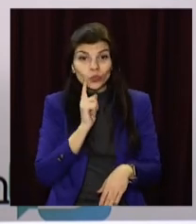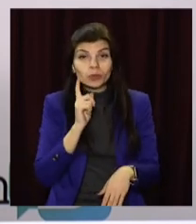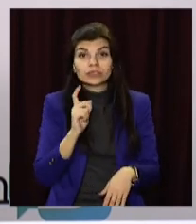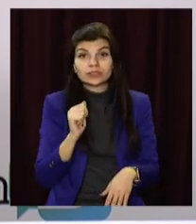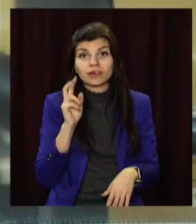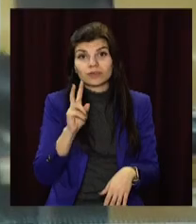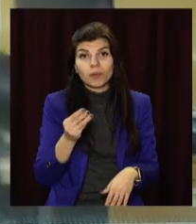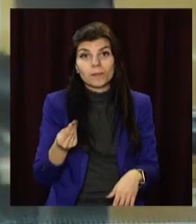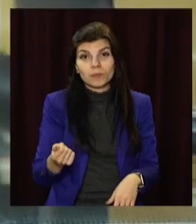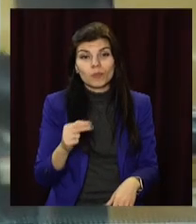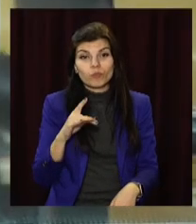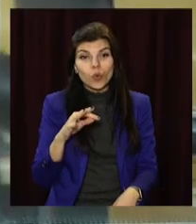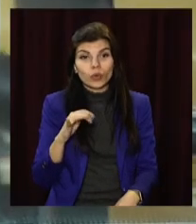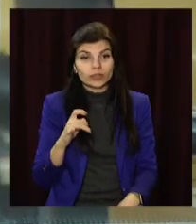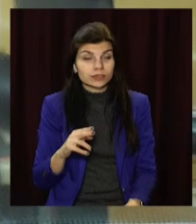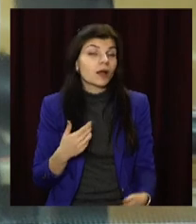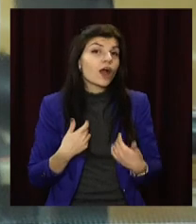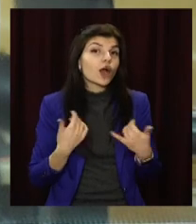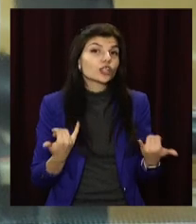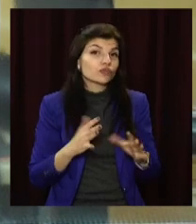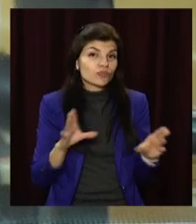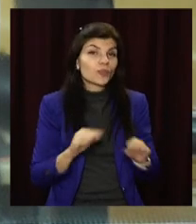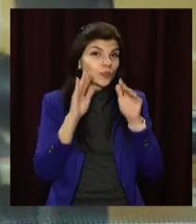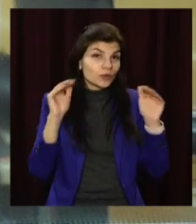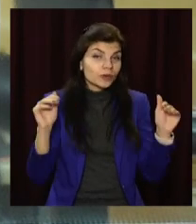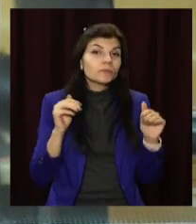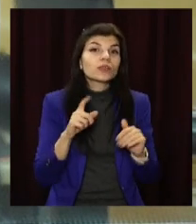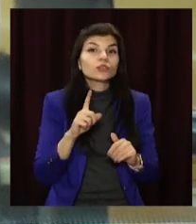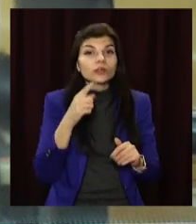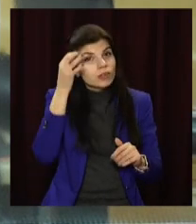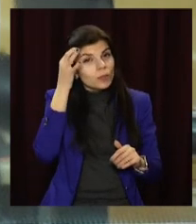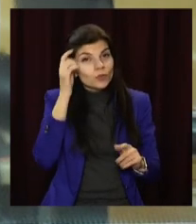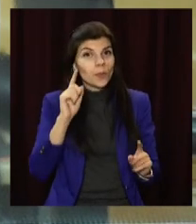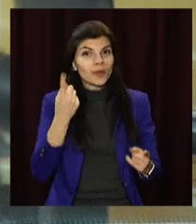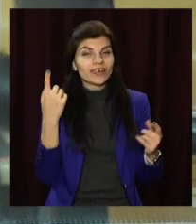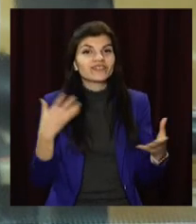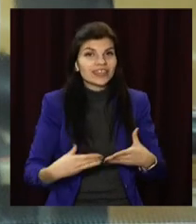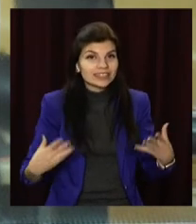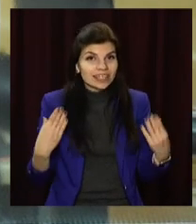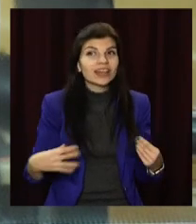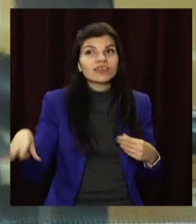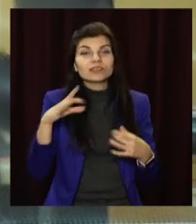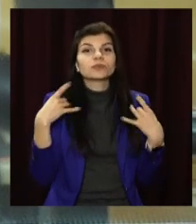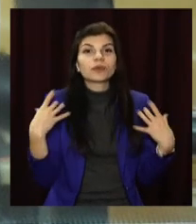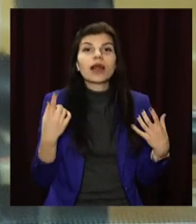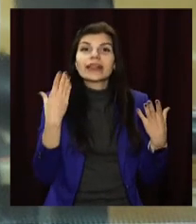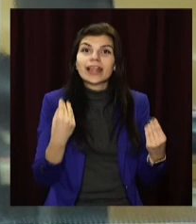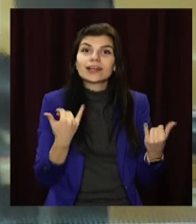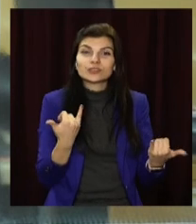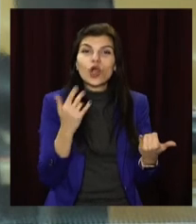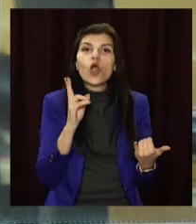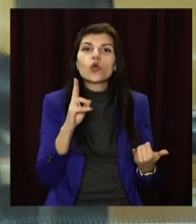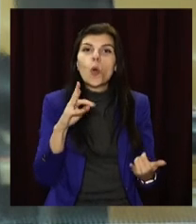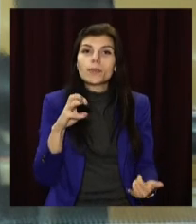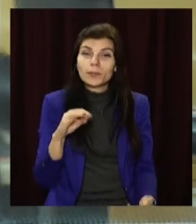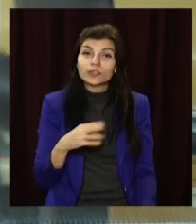проїзд. А я наразі з вами прощаюся та нагадую, що в перший весняний день увесь світ ще відзначає День компліментів. Тому